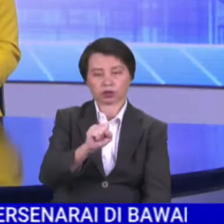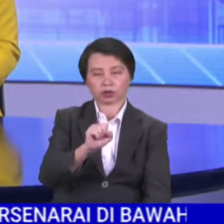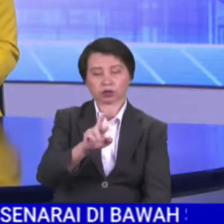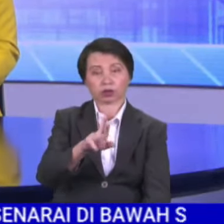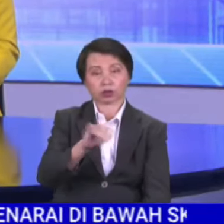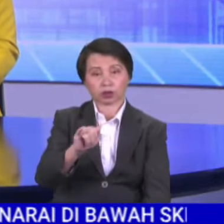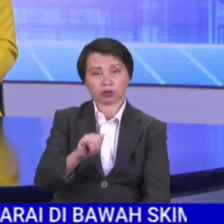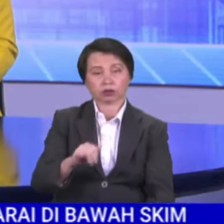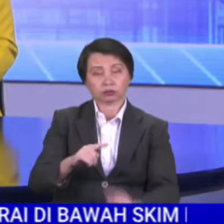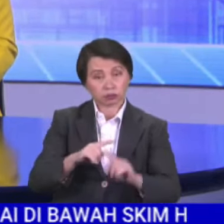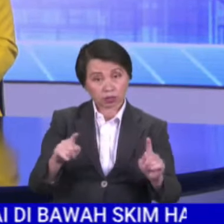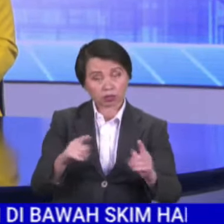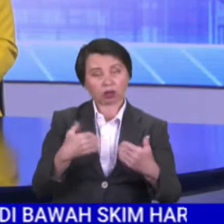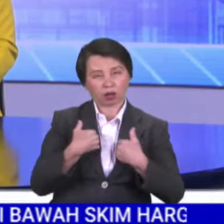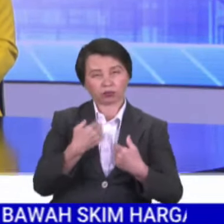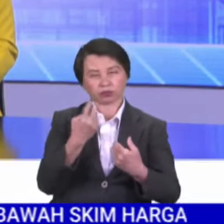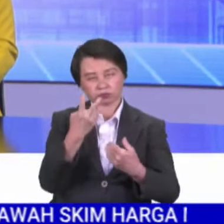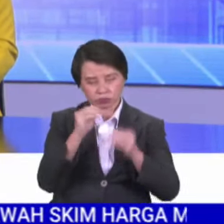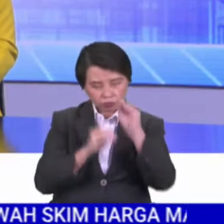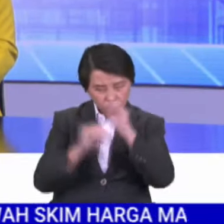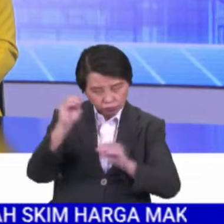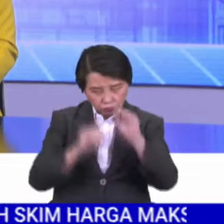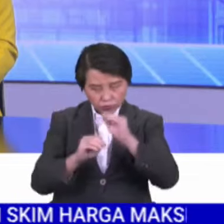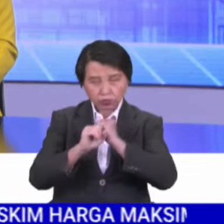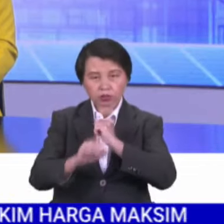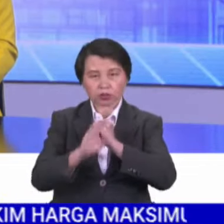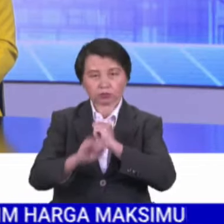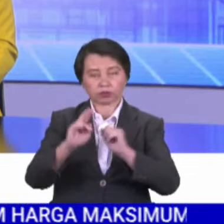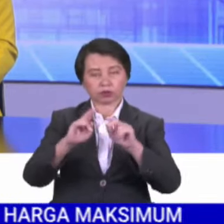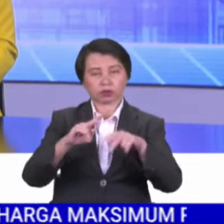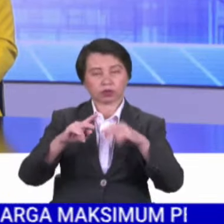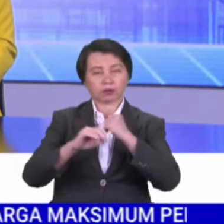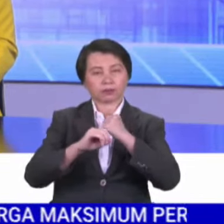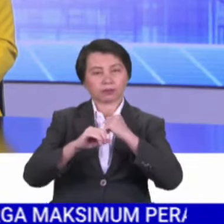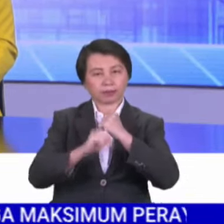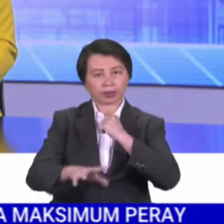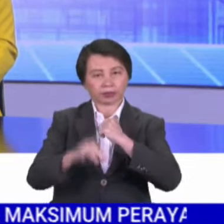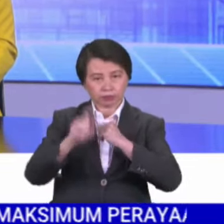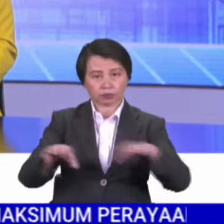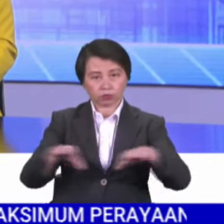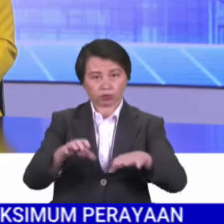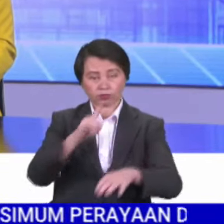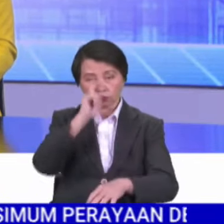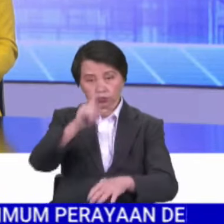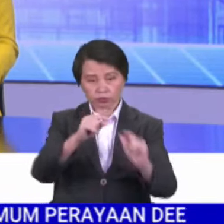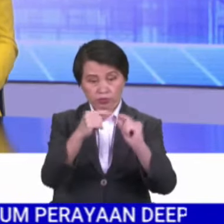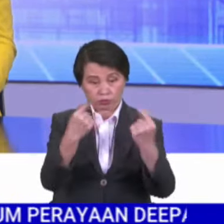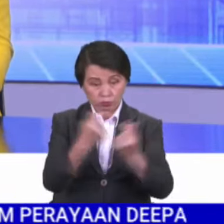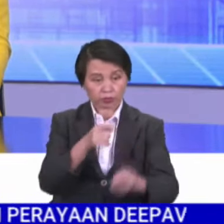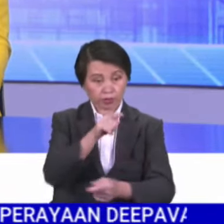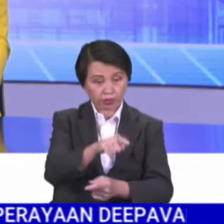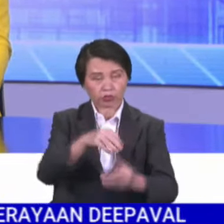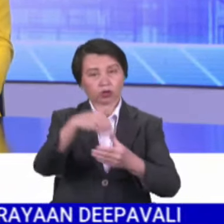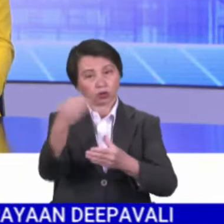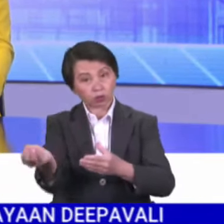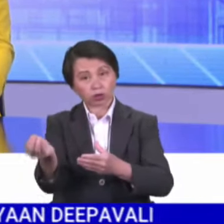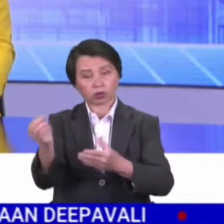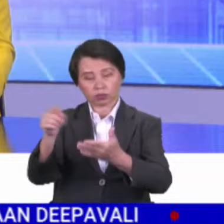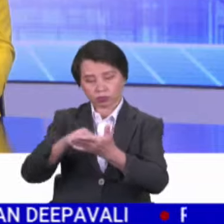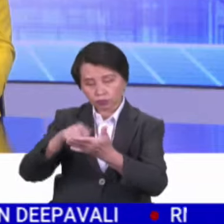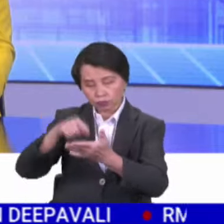Ali, bagaimanapun beberapa pengubahsuaian kempen parti politik perlu dibuat bagi memastikan golongan tersebut keluar